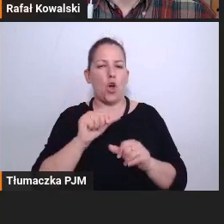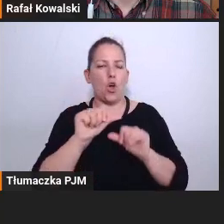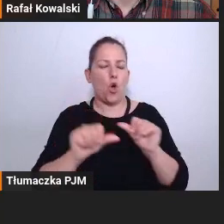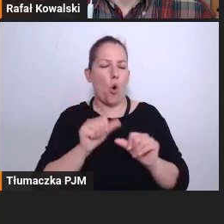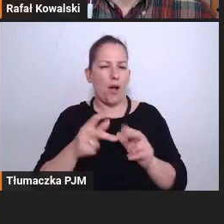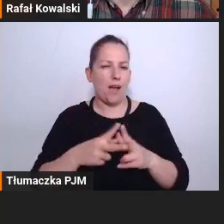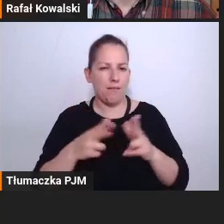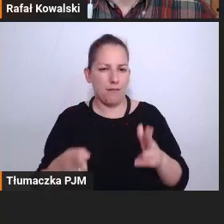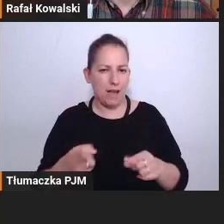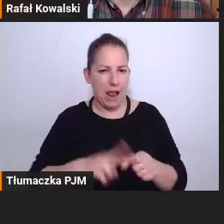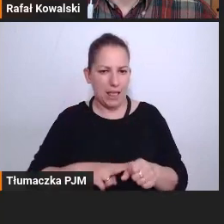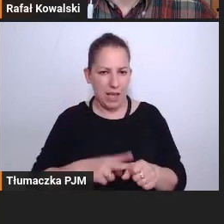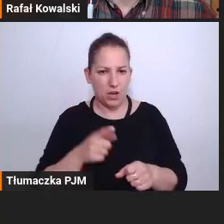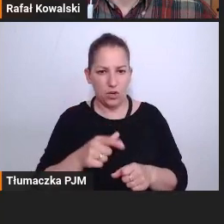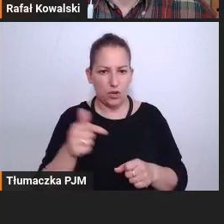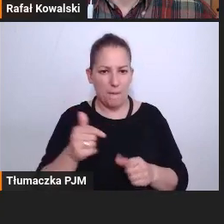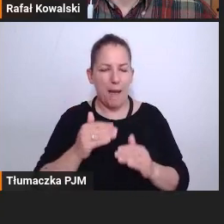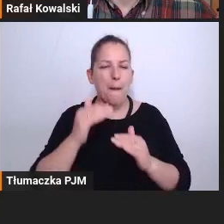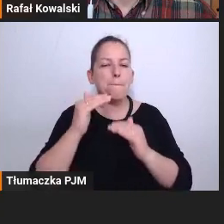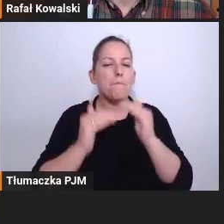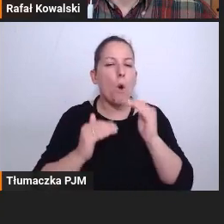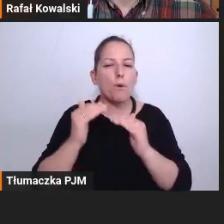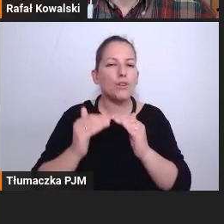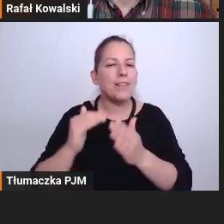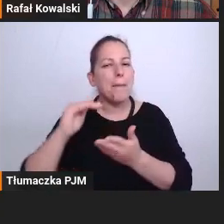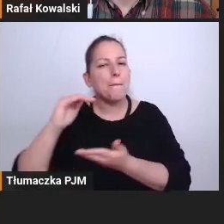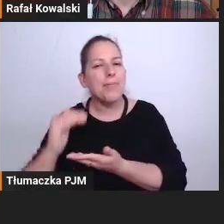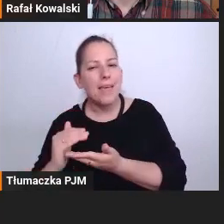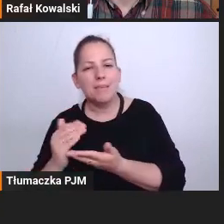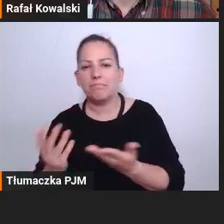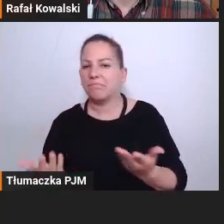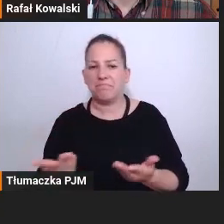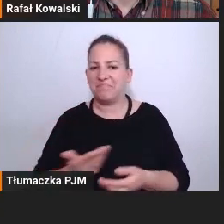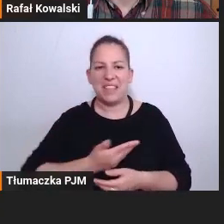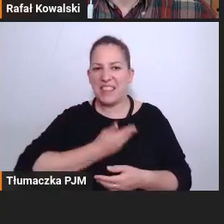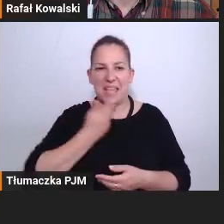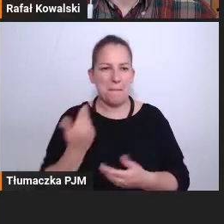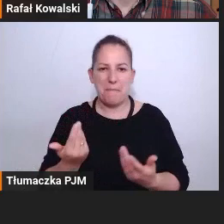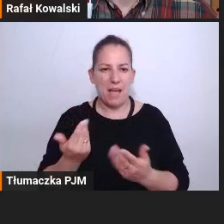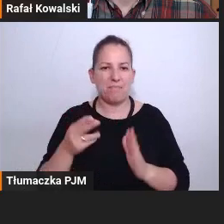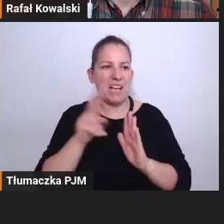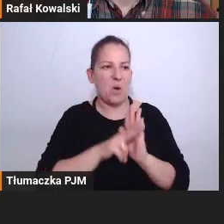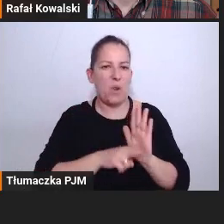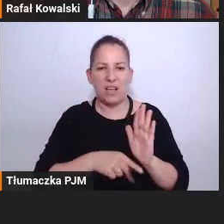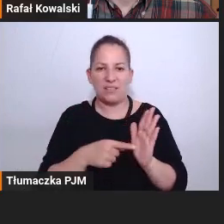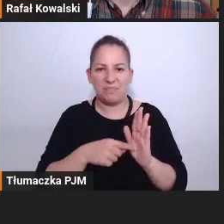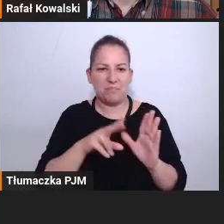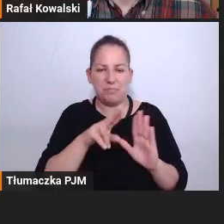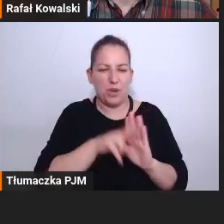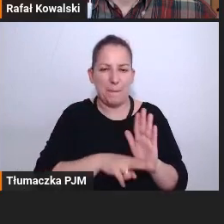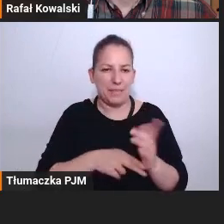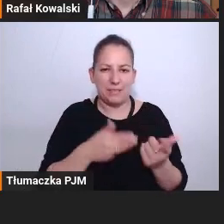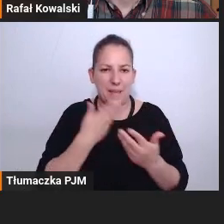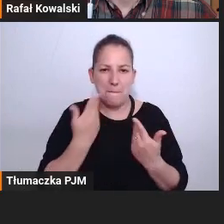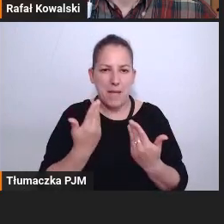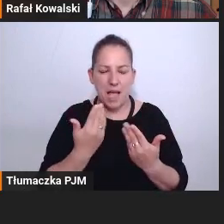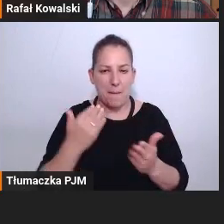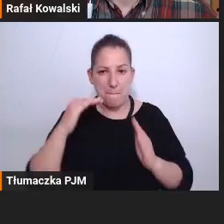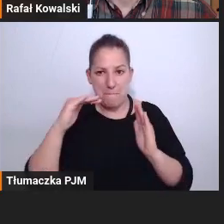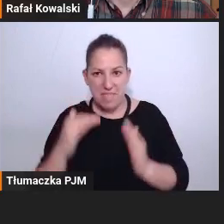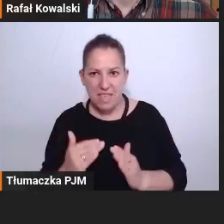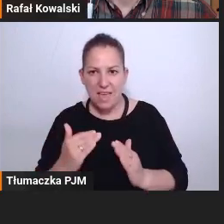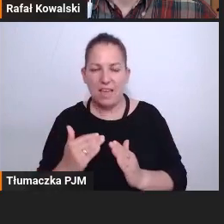to czy w tym roku jakoś trzeba to proporcjonalnie liczyć? No i tutaj my nie mamy żadnych takich regulacji w przepisie, nie mamy żadnego przepisu,